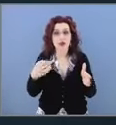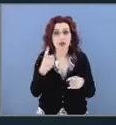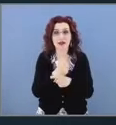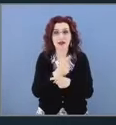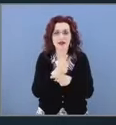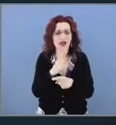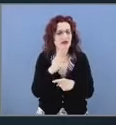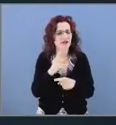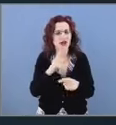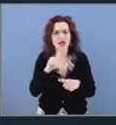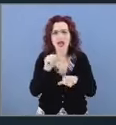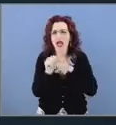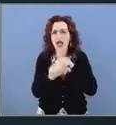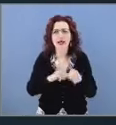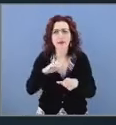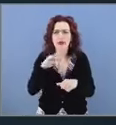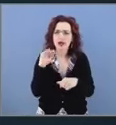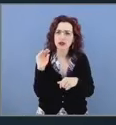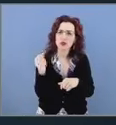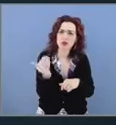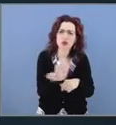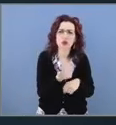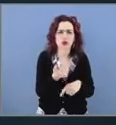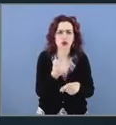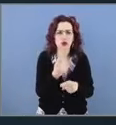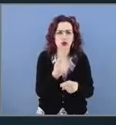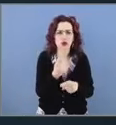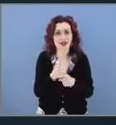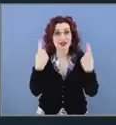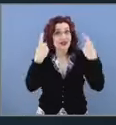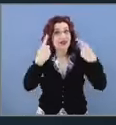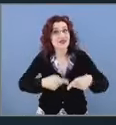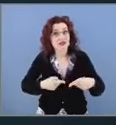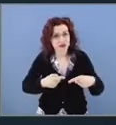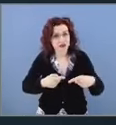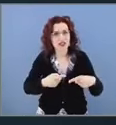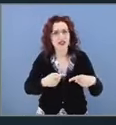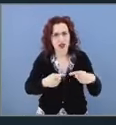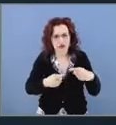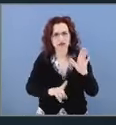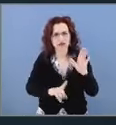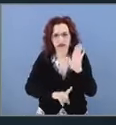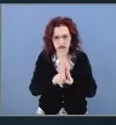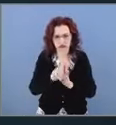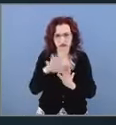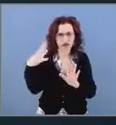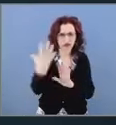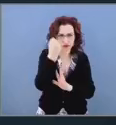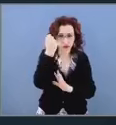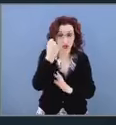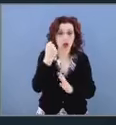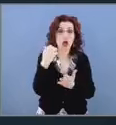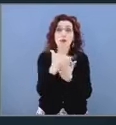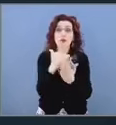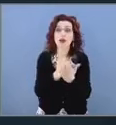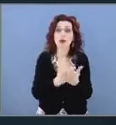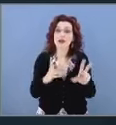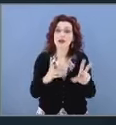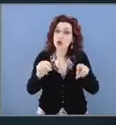a realizzare questa sfida molto ambiziosa. La nuova programmazione della Regione Lazio vale circa 7